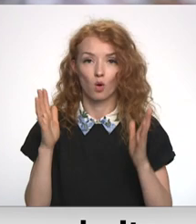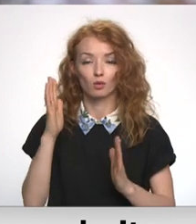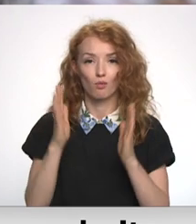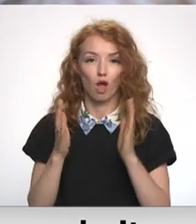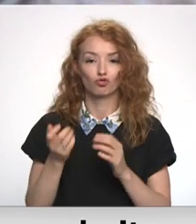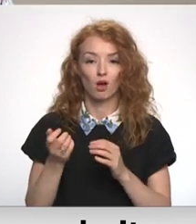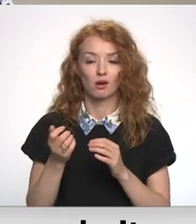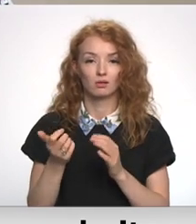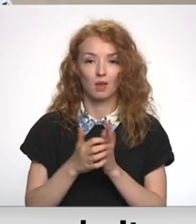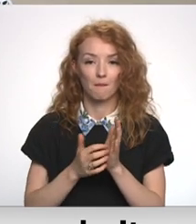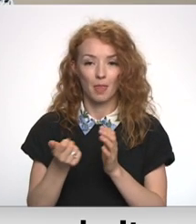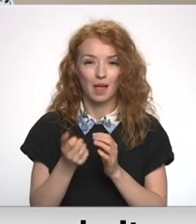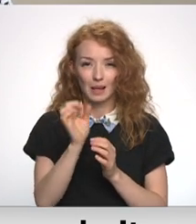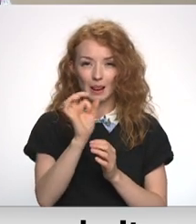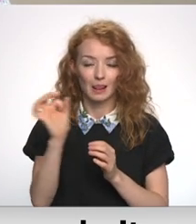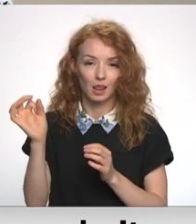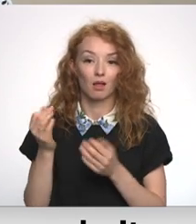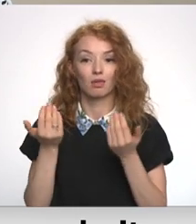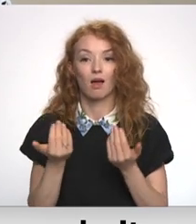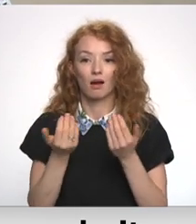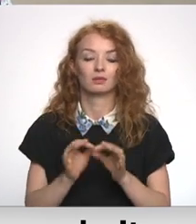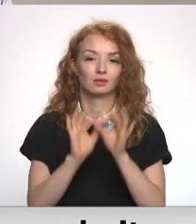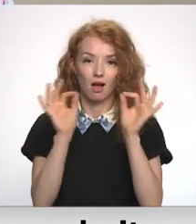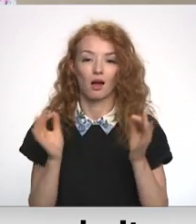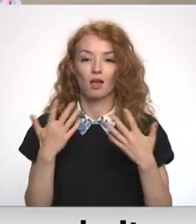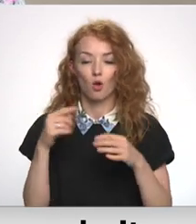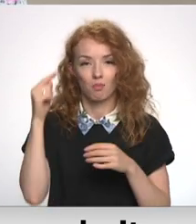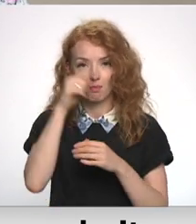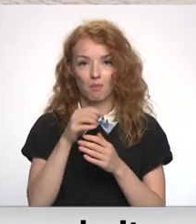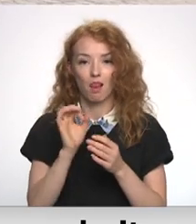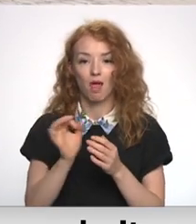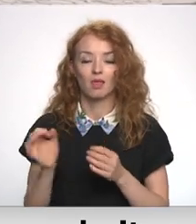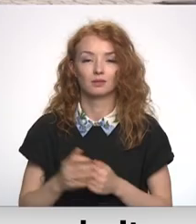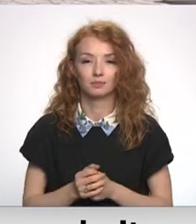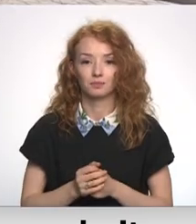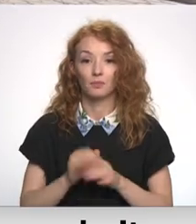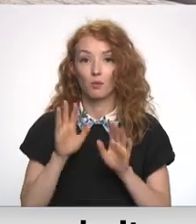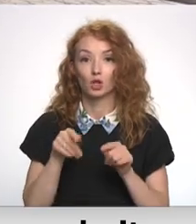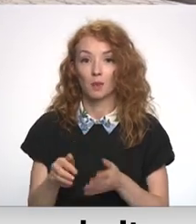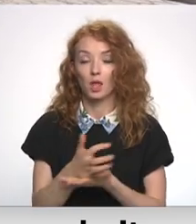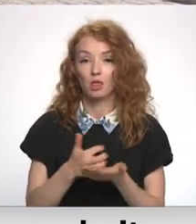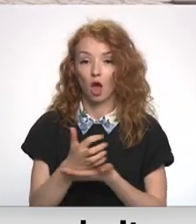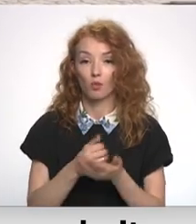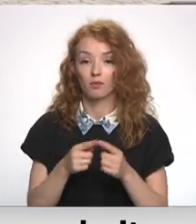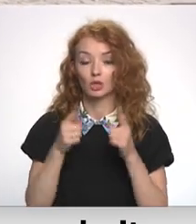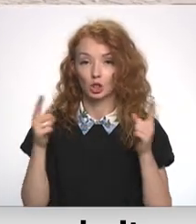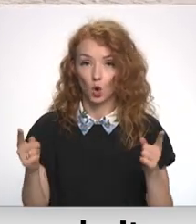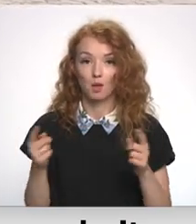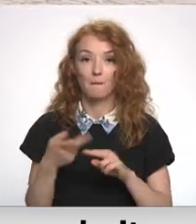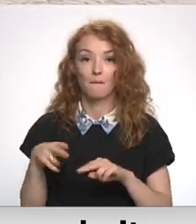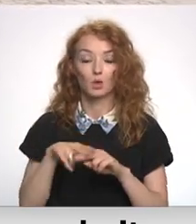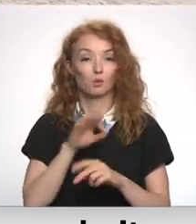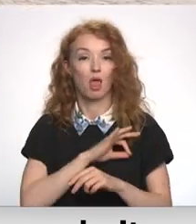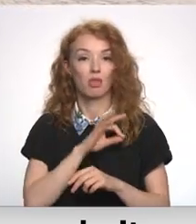vēl ir meža zemenes mazās, tagad sākās jau mellenes. Par gūtajiem ienākumiem sezonā kā papildu